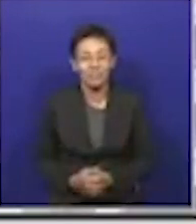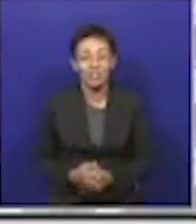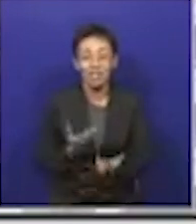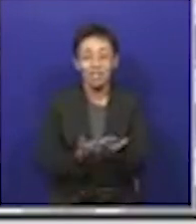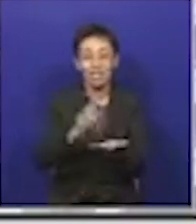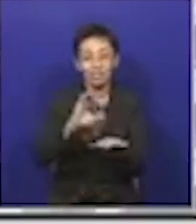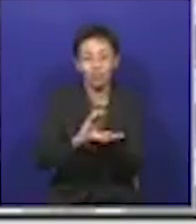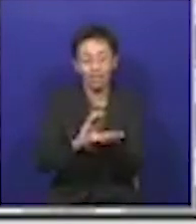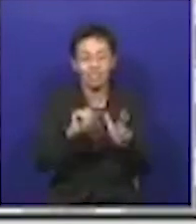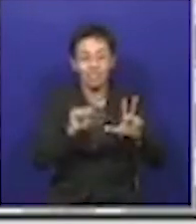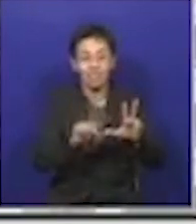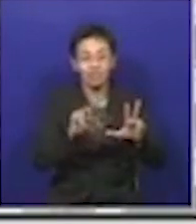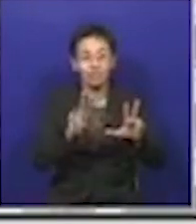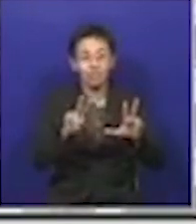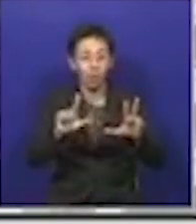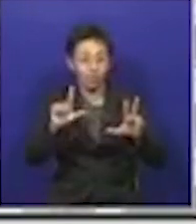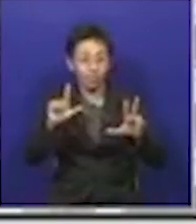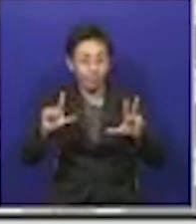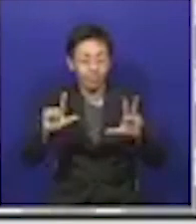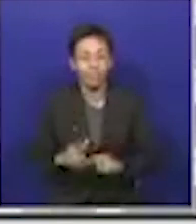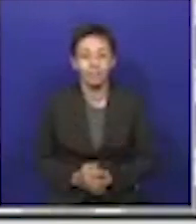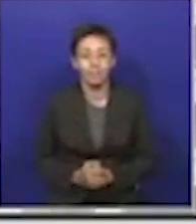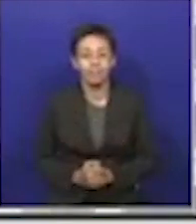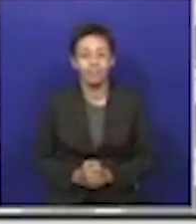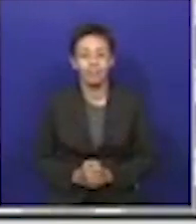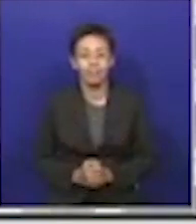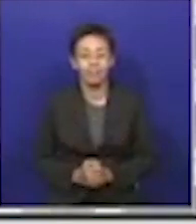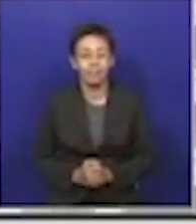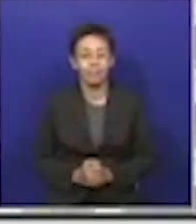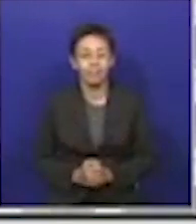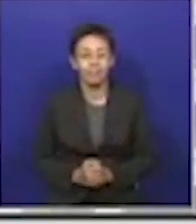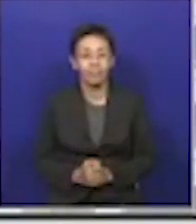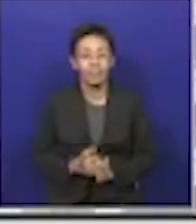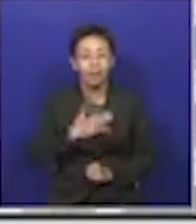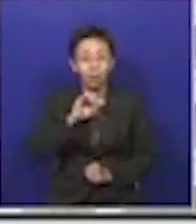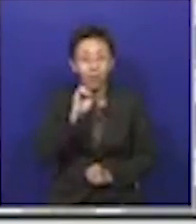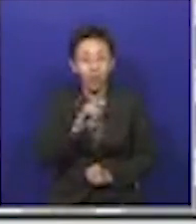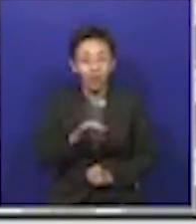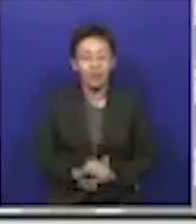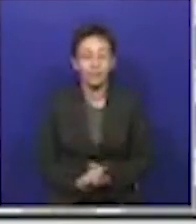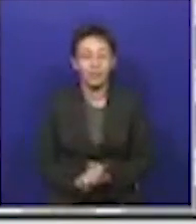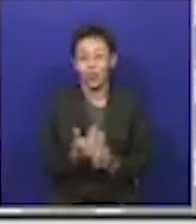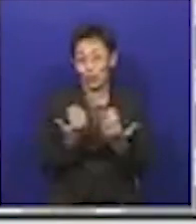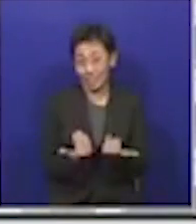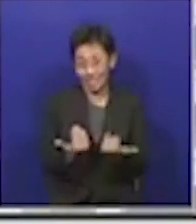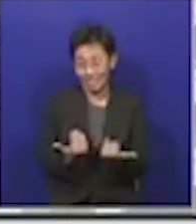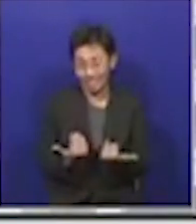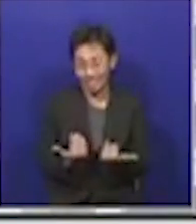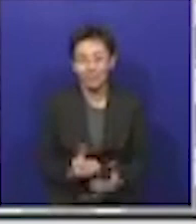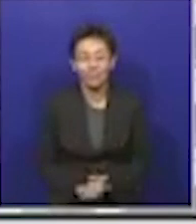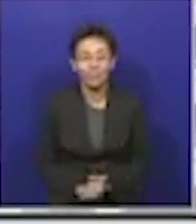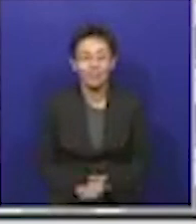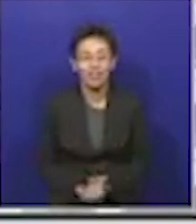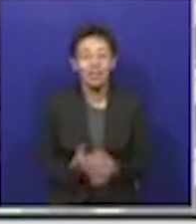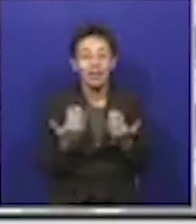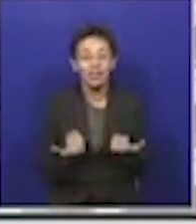าณ 3.2 ล้านล้านผมย้ำนะฮะวันนี้เมื่อกี้ก่อนจะเข้า